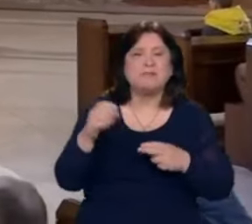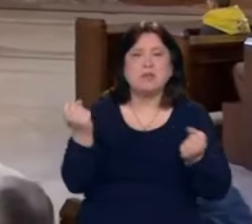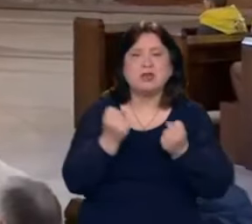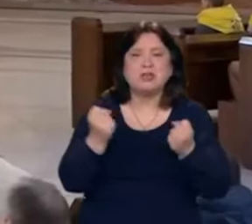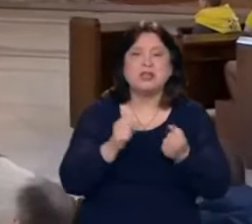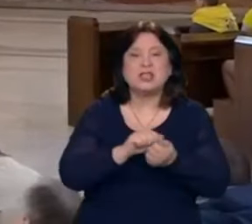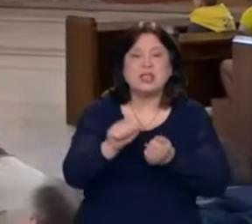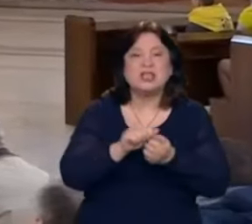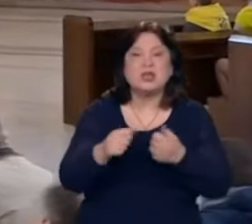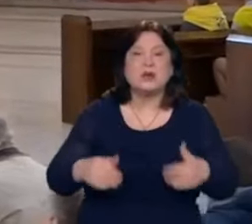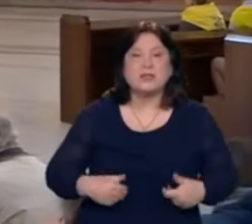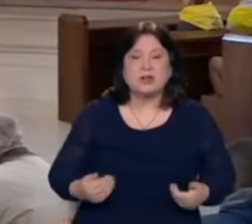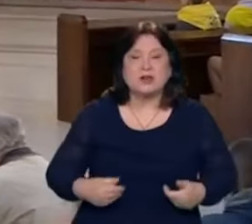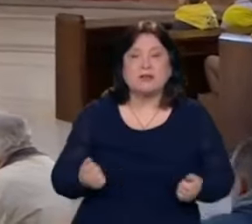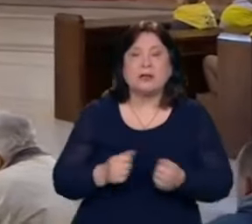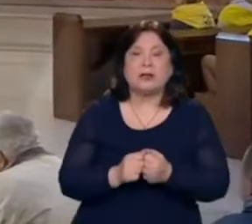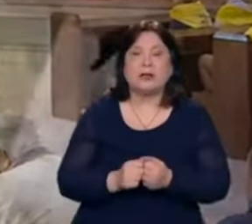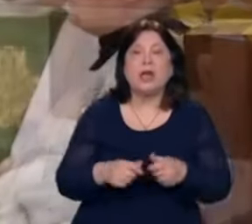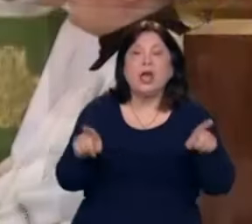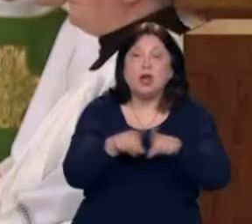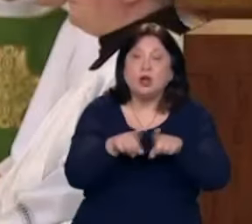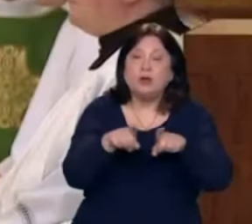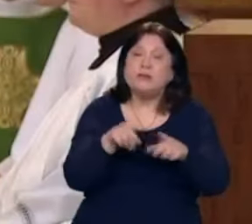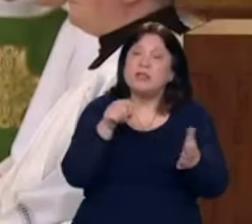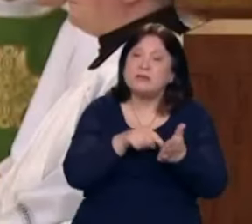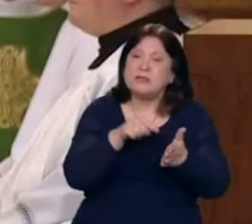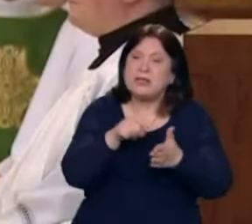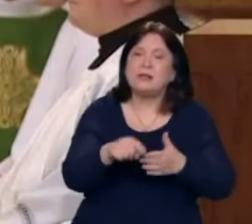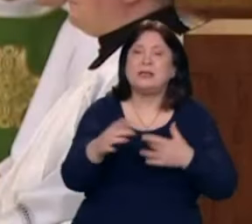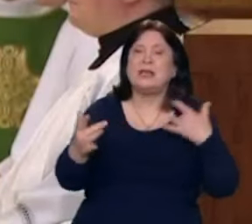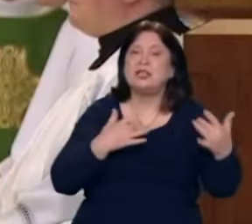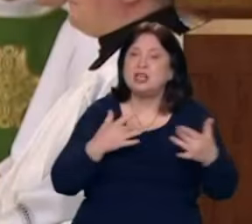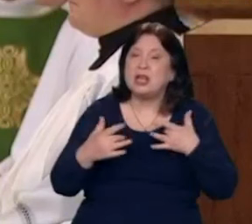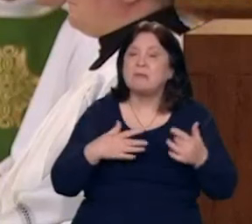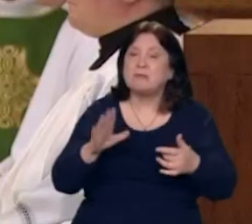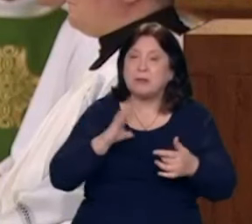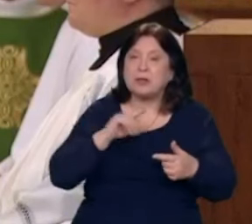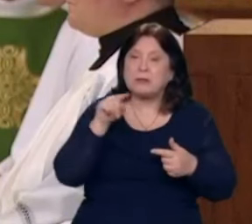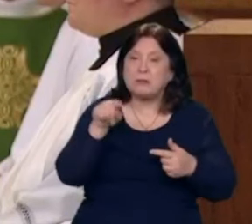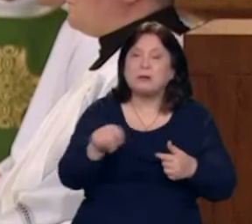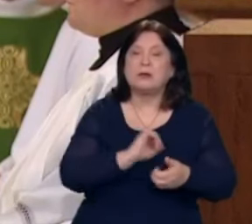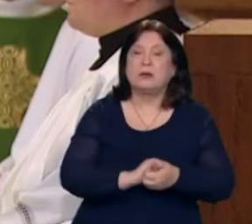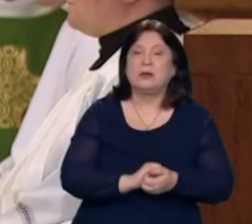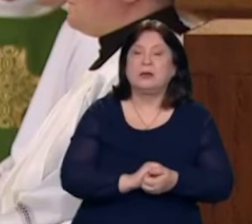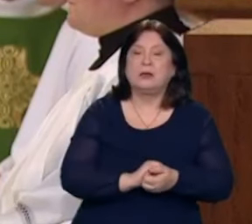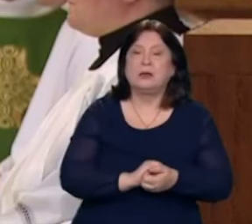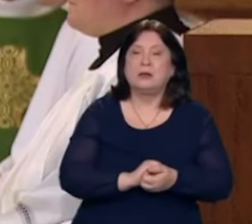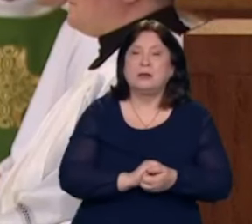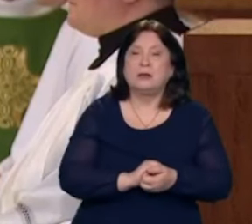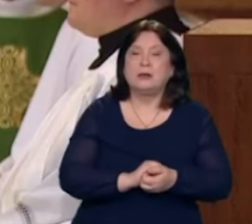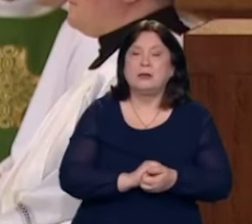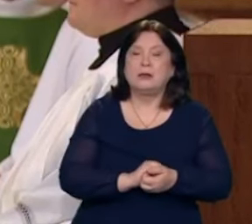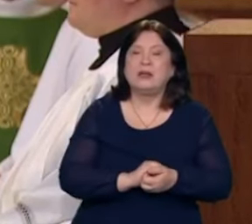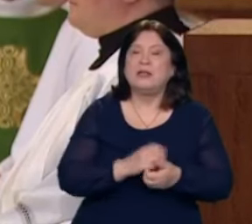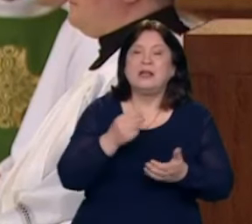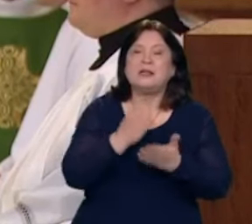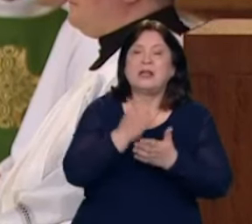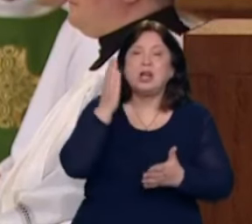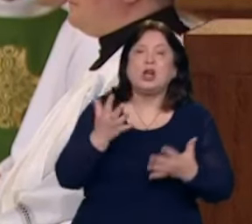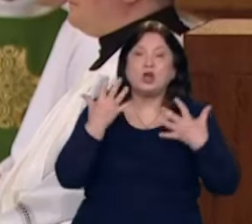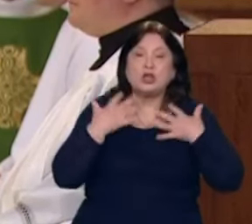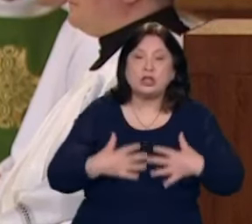również wtedy w obliczu cierpienia które toczyło nie tylko jego